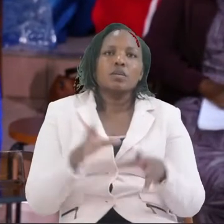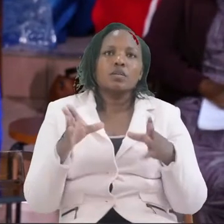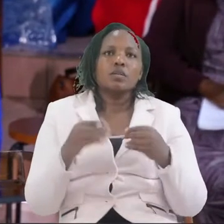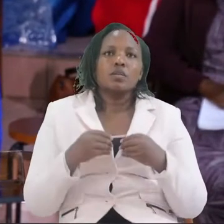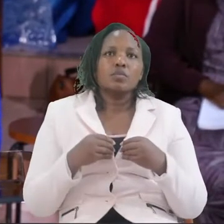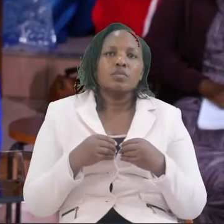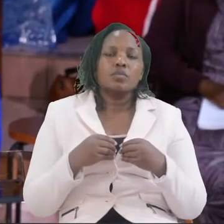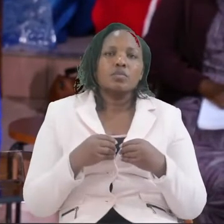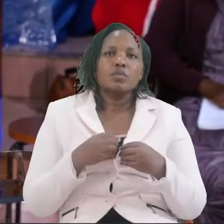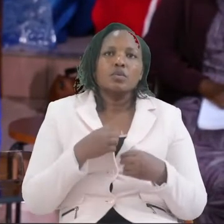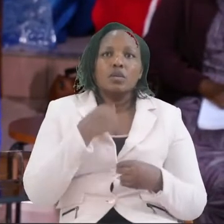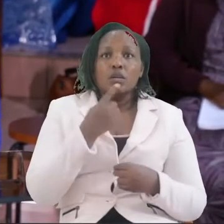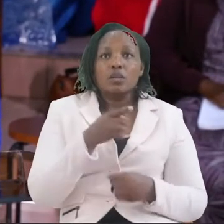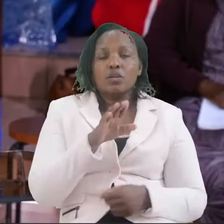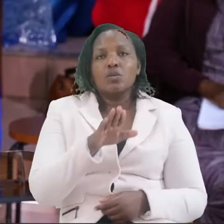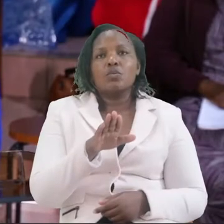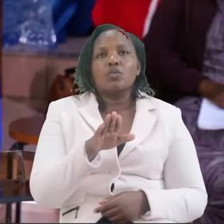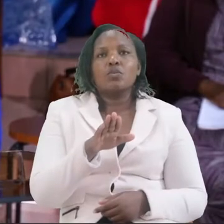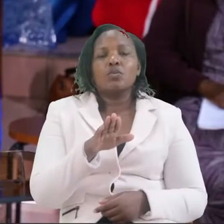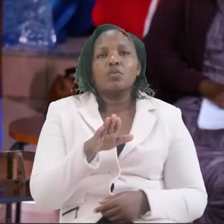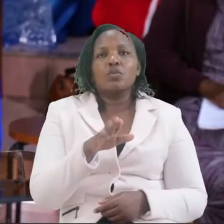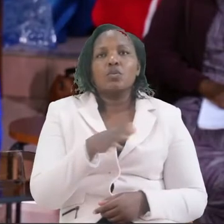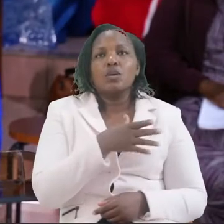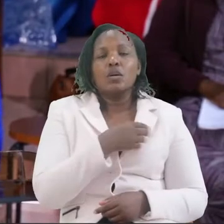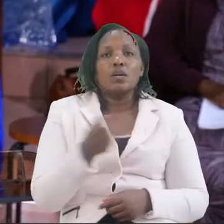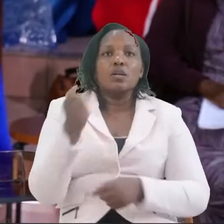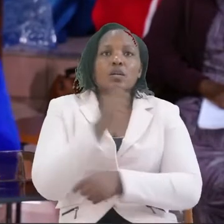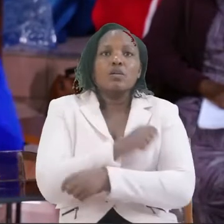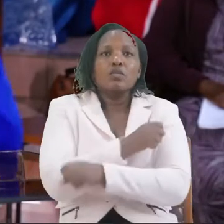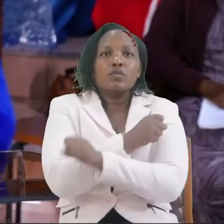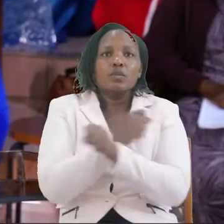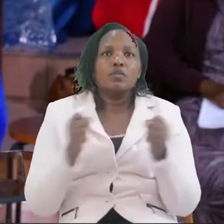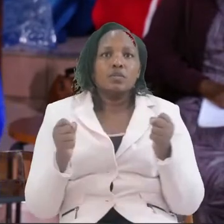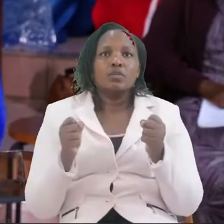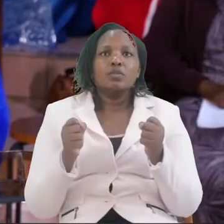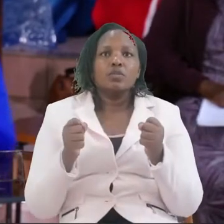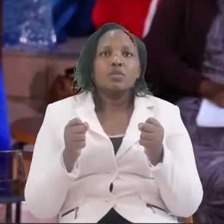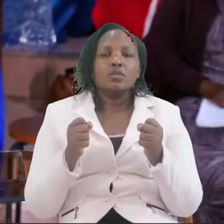uliokubalika nimekujibu, na siku ya wokovu